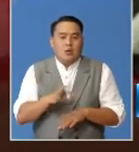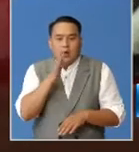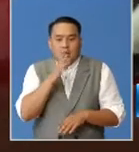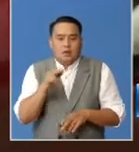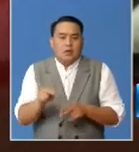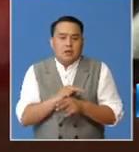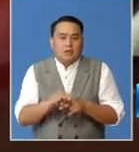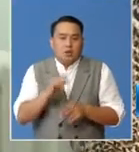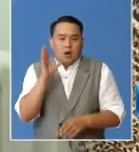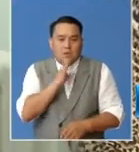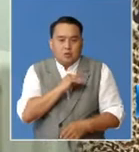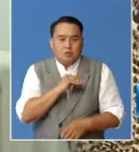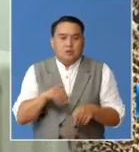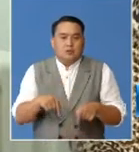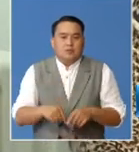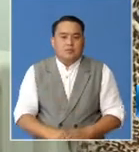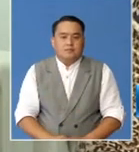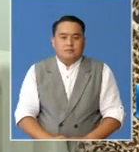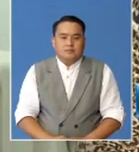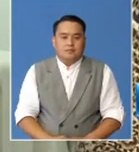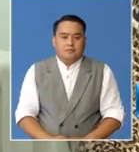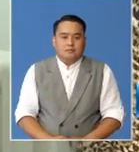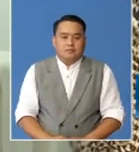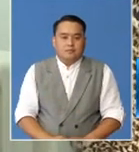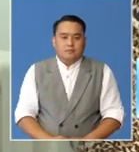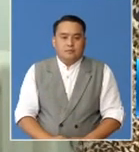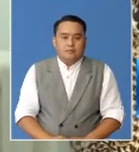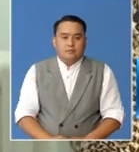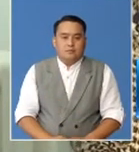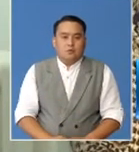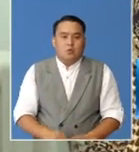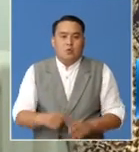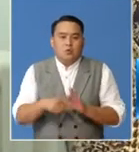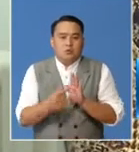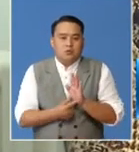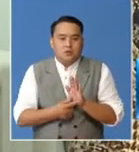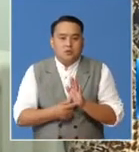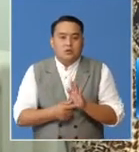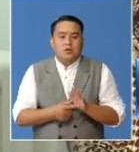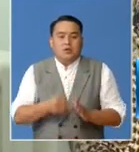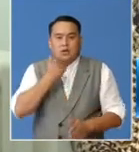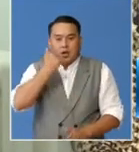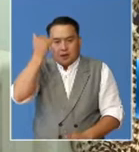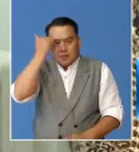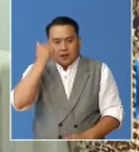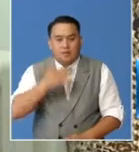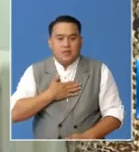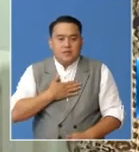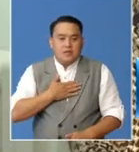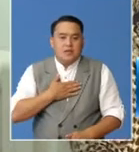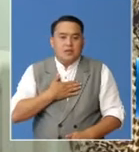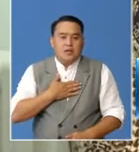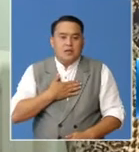келіп ем алып тұрады. 2017-ден бастап осында неге жетіп, мені мейрамхана апайға рахмет, қоғам нелеріне